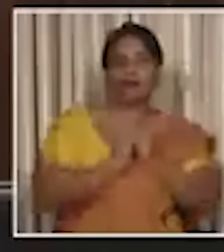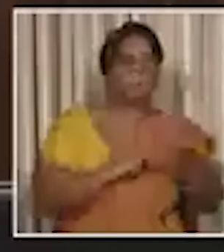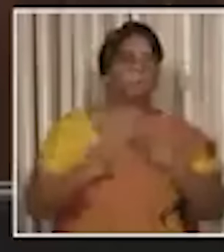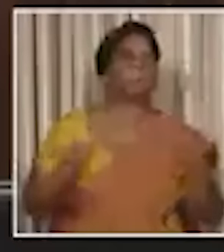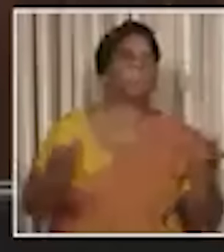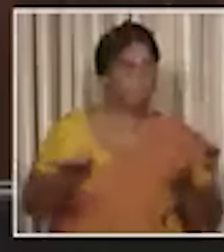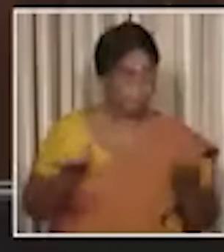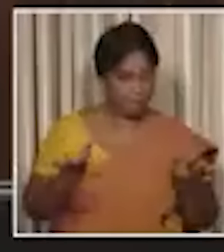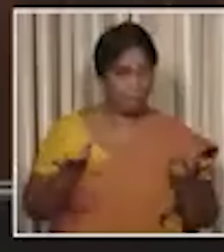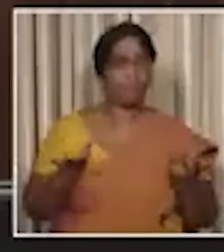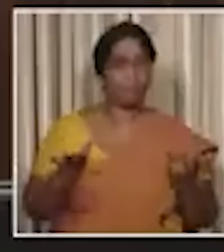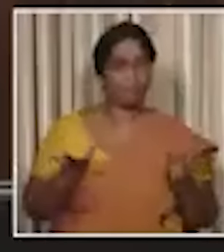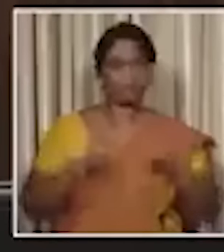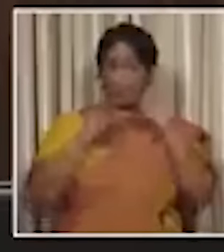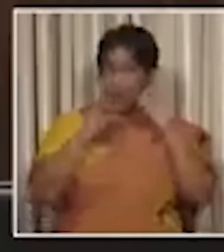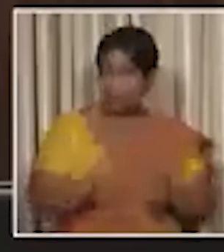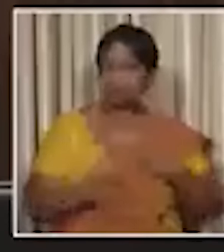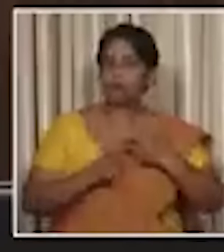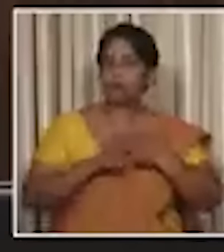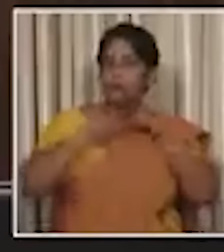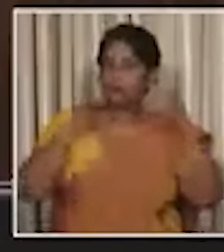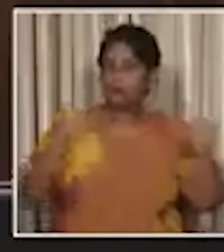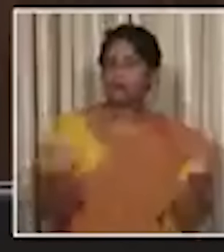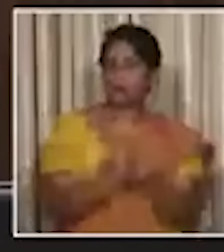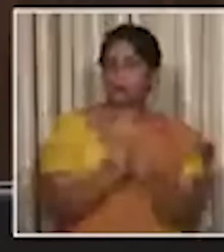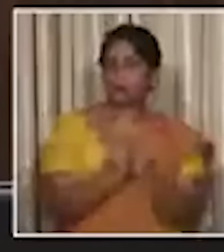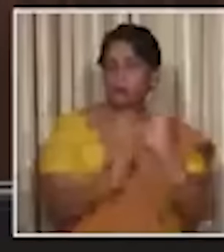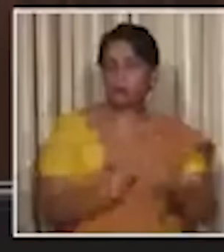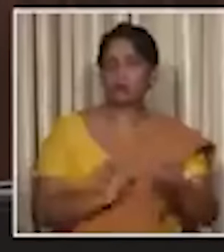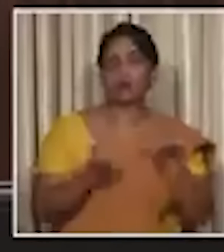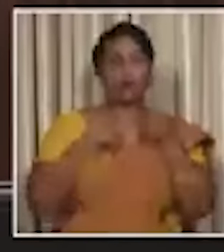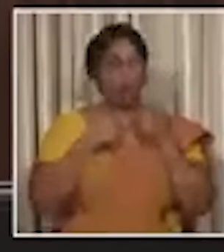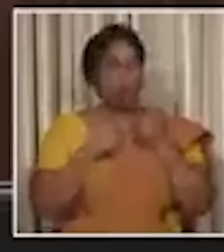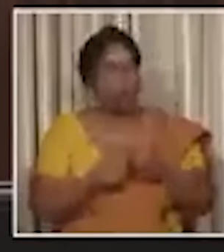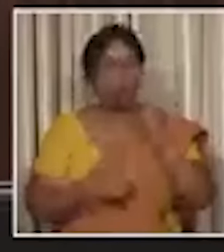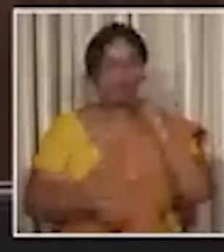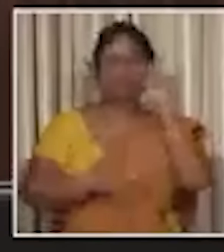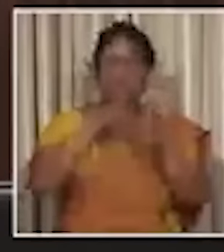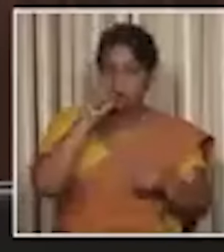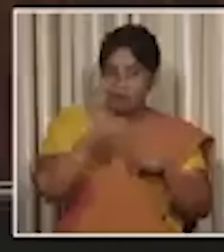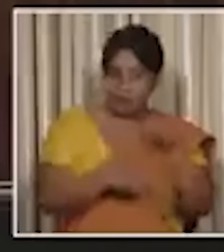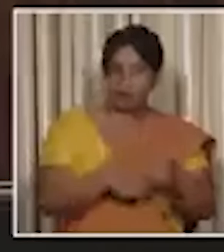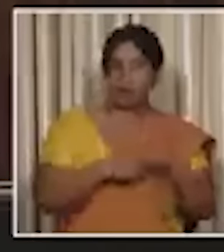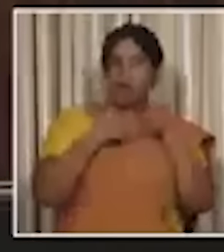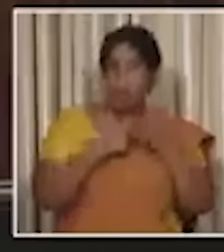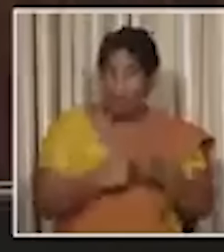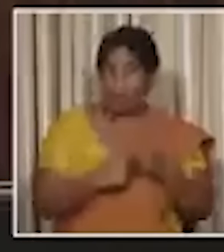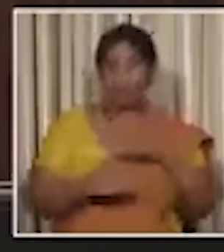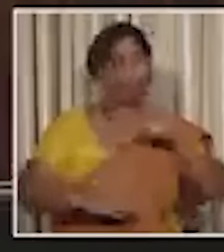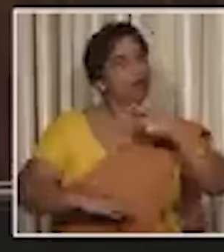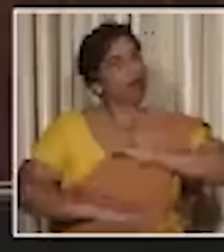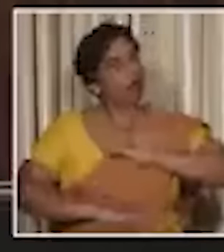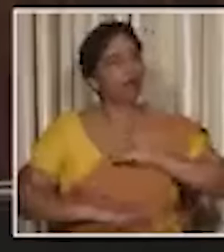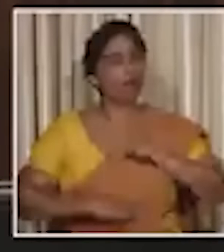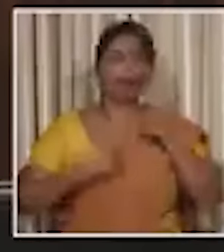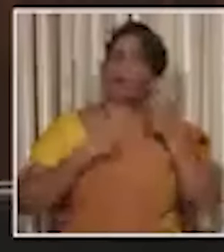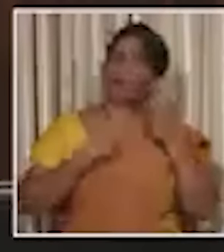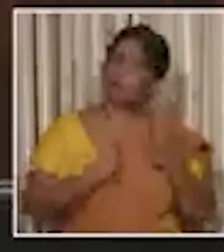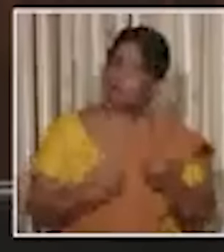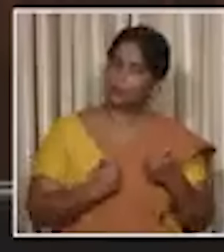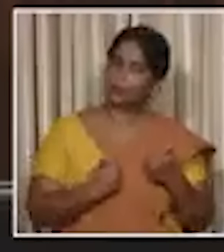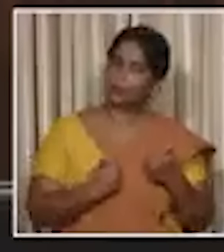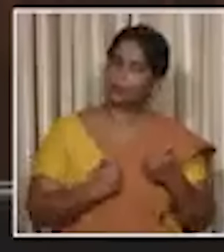நியாயமான லாபகரமான தொழில்துறையாக மாற்றுவதற்கான பங்களிப்பை நல்க வேண்டும். தற்போது அந்த பொருளாதார நடவடிக்கைகள் மாத்திரம் போதாது,